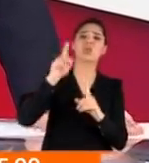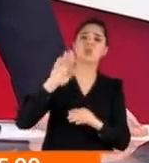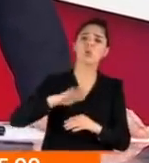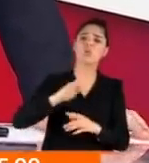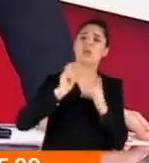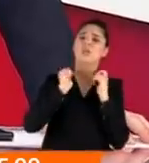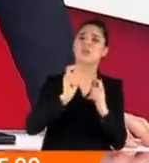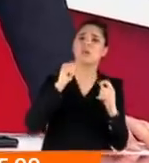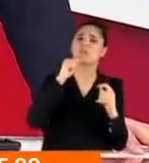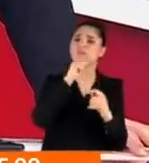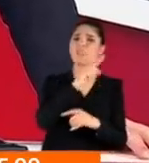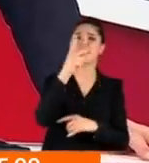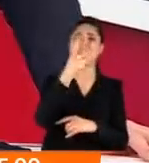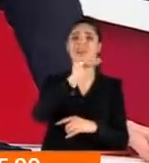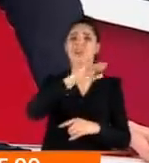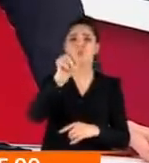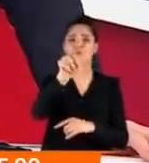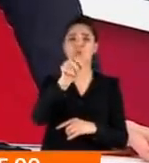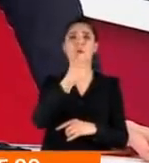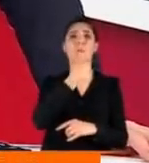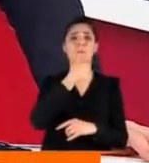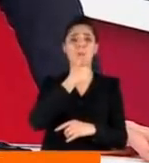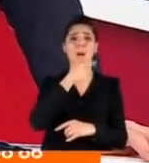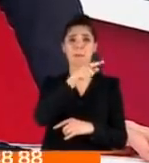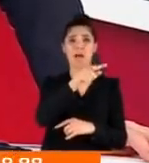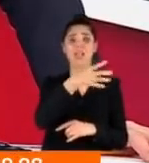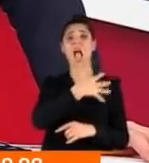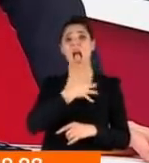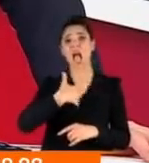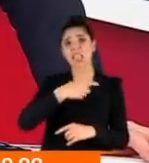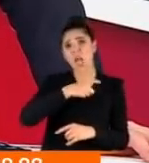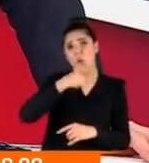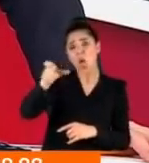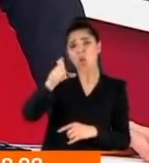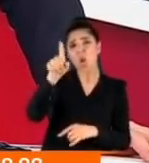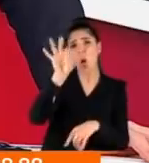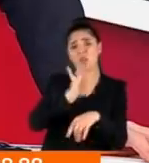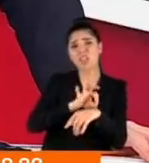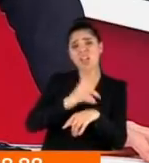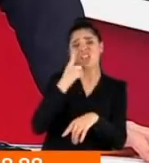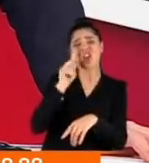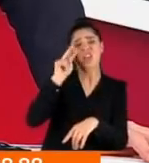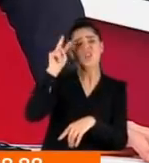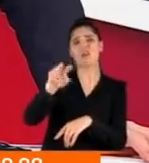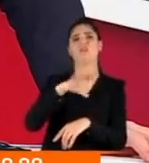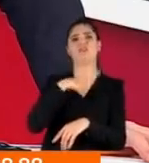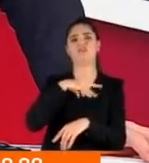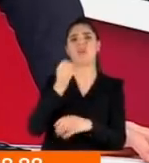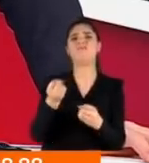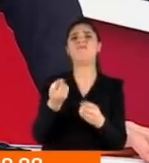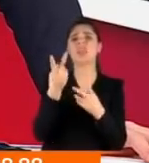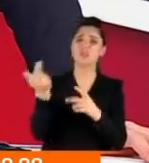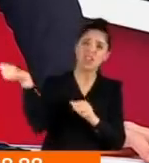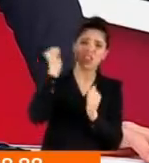zamanlar geçirdiler. Bu iki günahsız çocuk babalarının annelerini öldürdüğü ana tanık oldu. Yetmezmiş